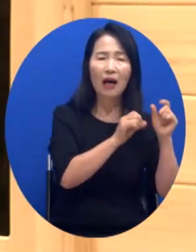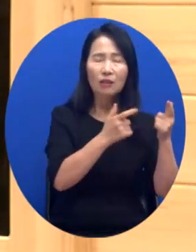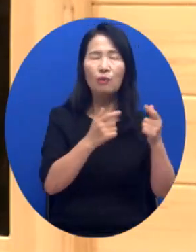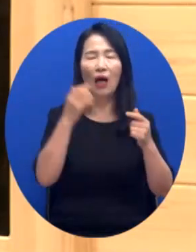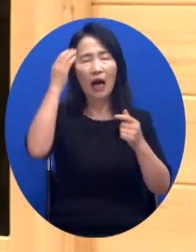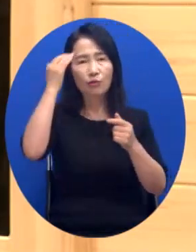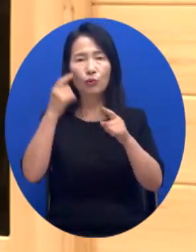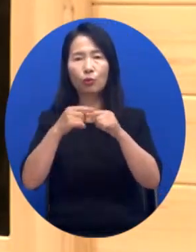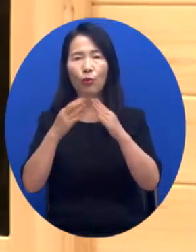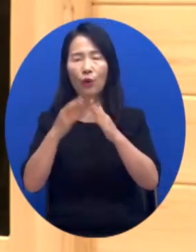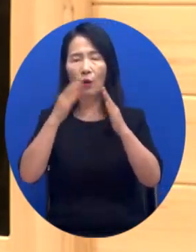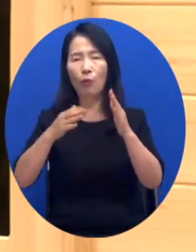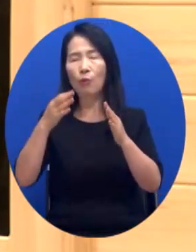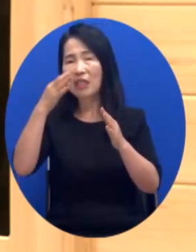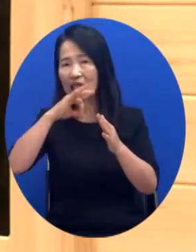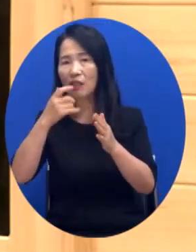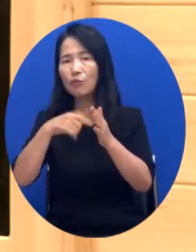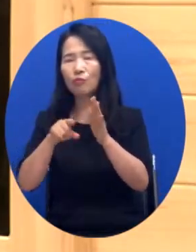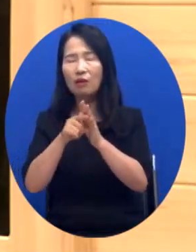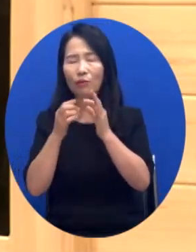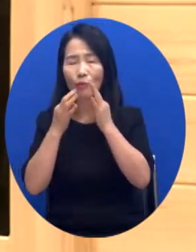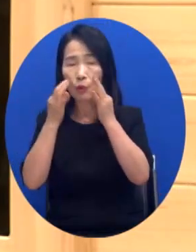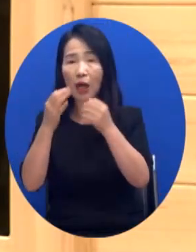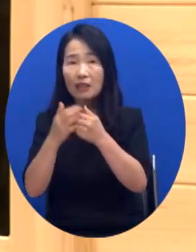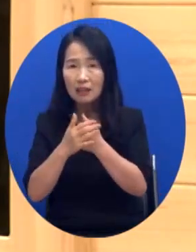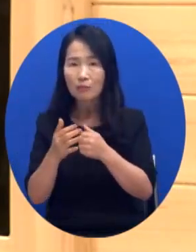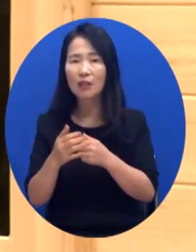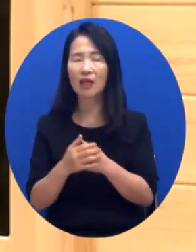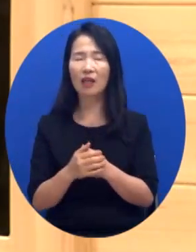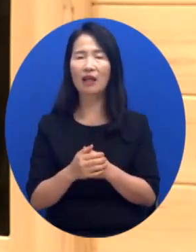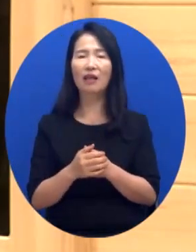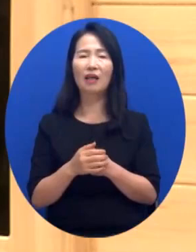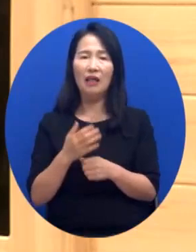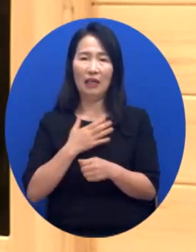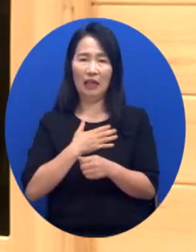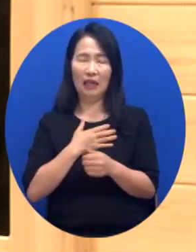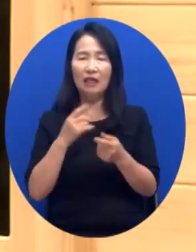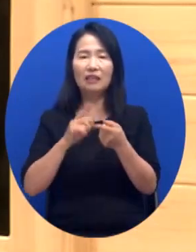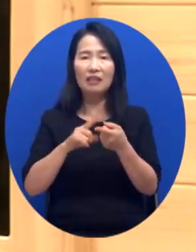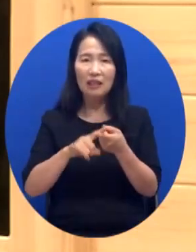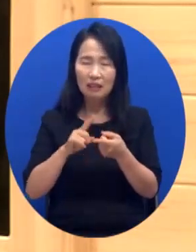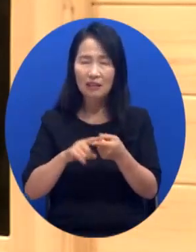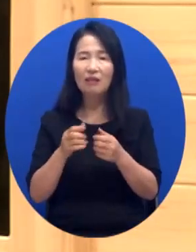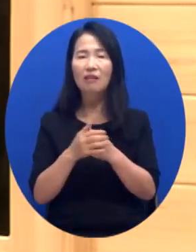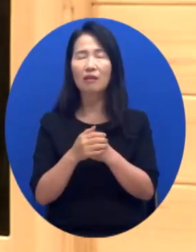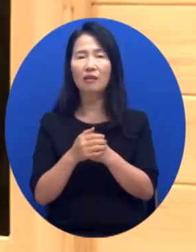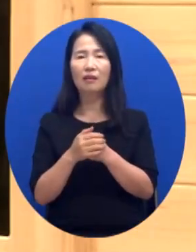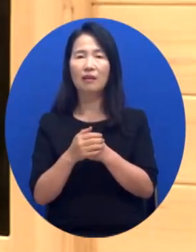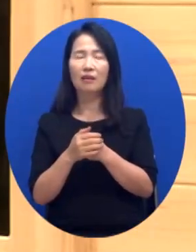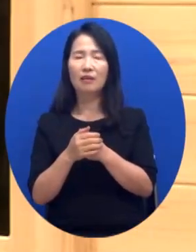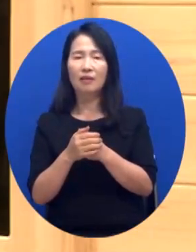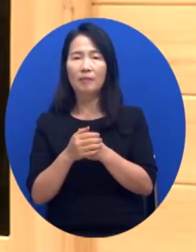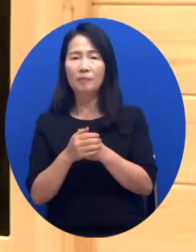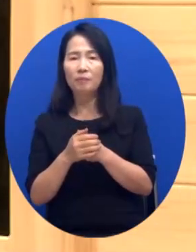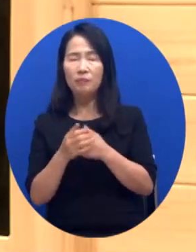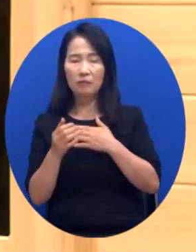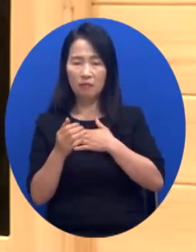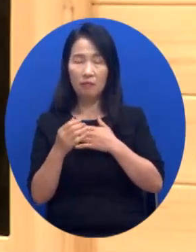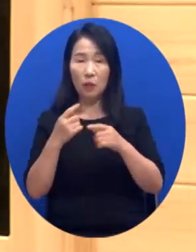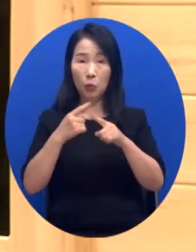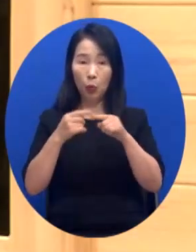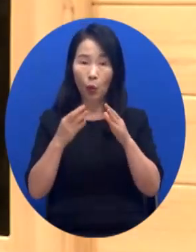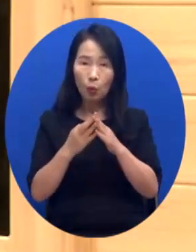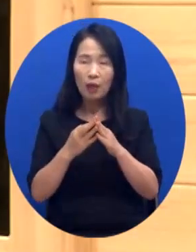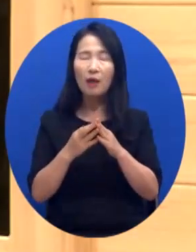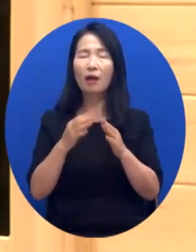때문에 뭐 여당이건 야당이건 아 저 인간은 저 친구는 자기 교회 그리고 자기 교회뿐만 아니라